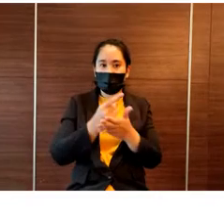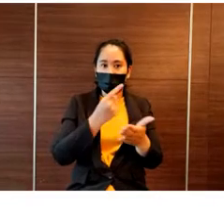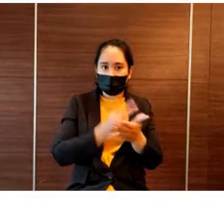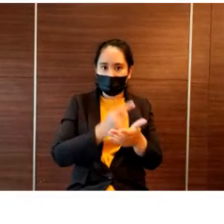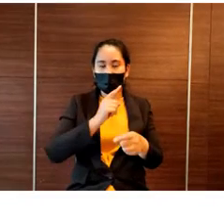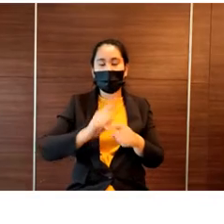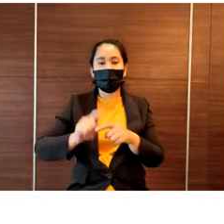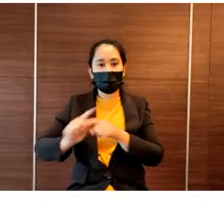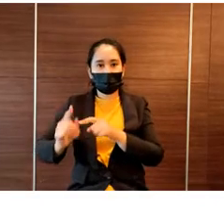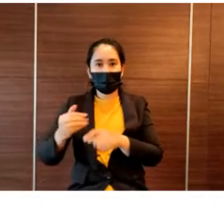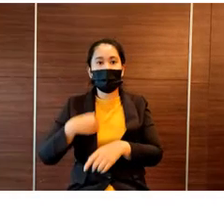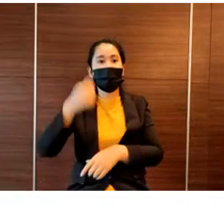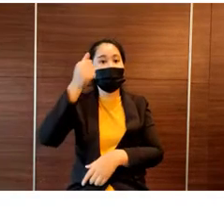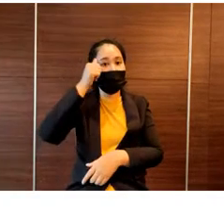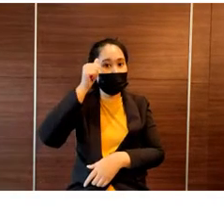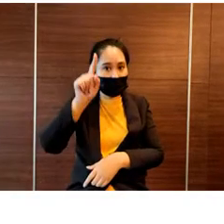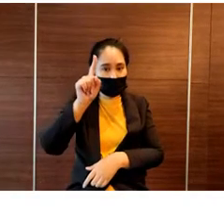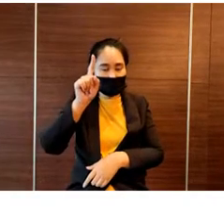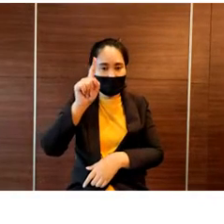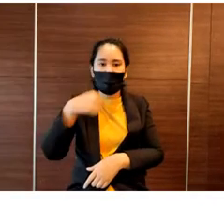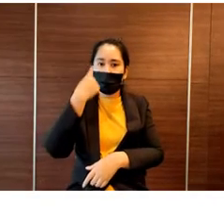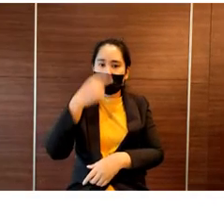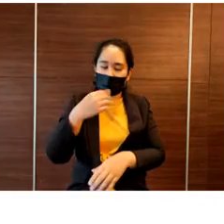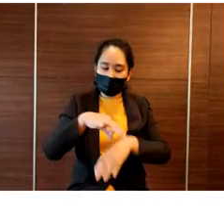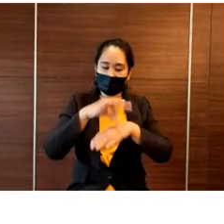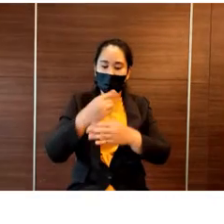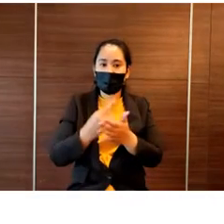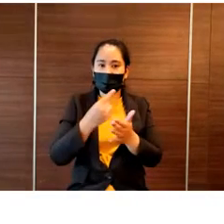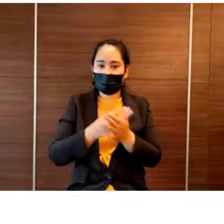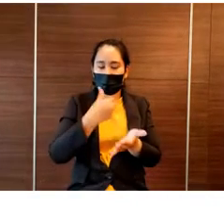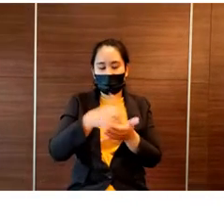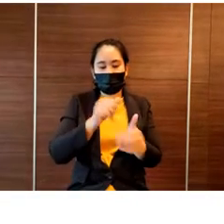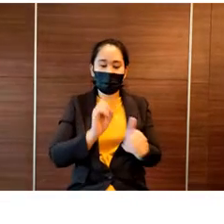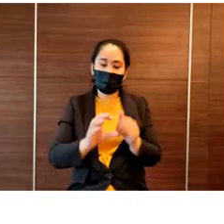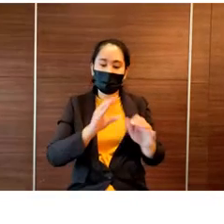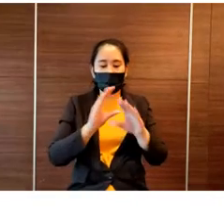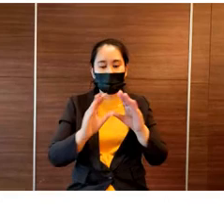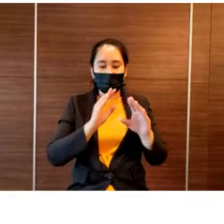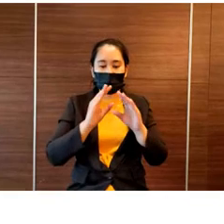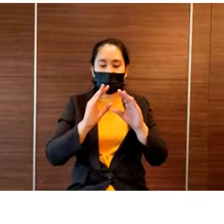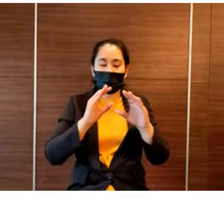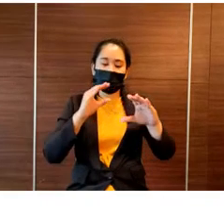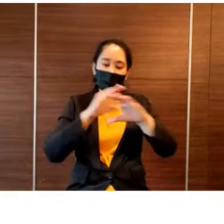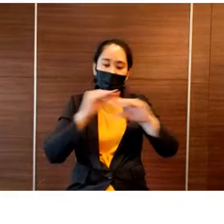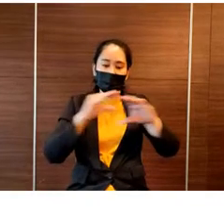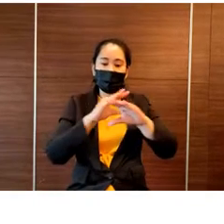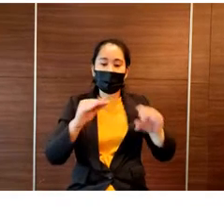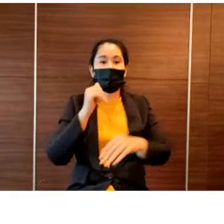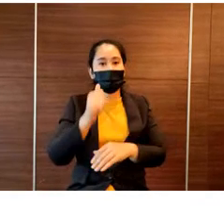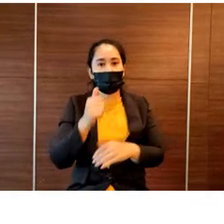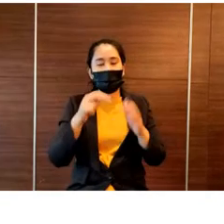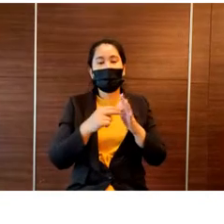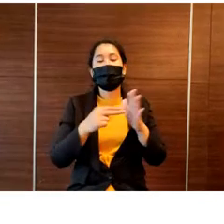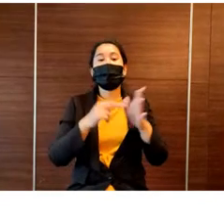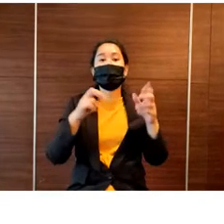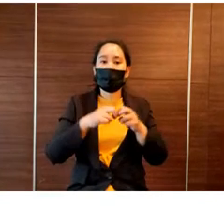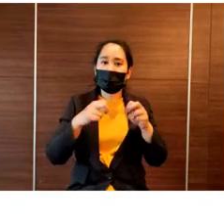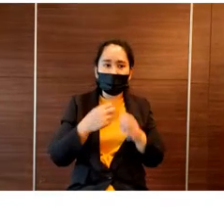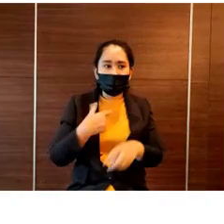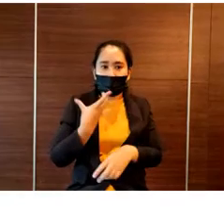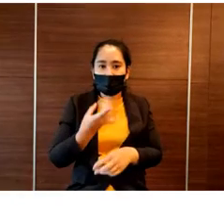างๆแต่ละวันมันทำให้รู้สึกว่ามันเฟรนลี่มากขึ้นที่สมมุติว่าคนที่เขามีปัญหาเขาก็ยัง